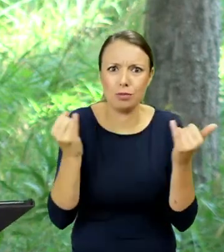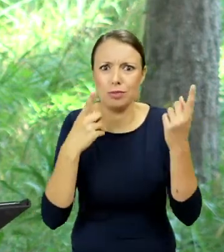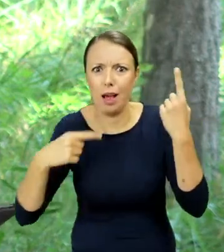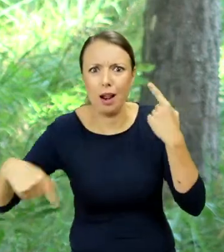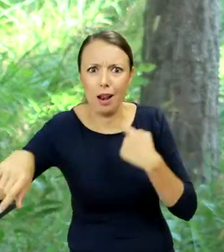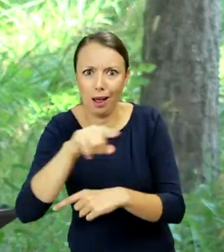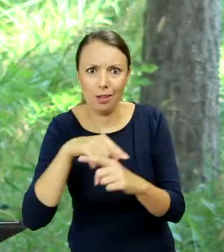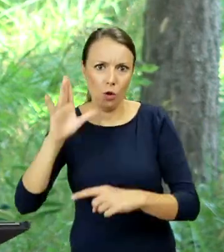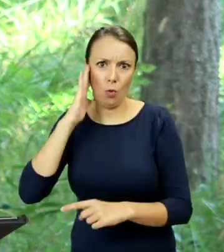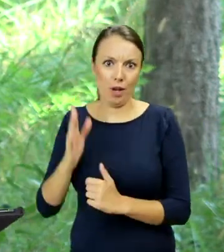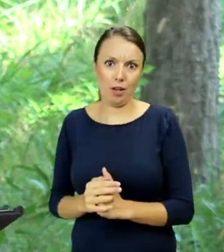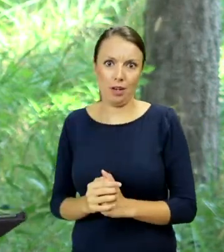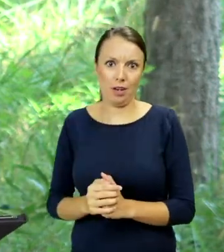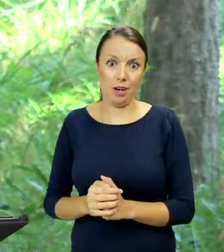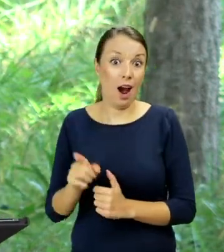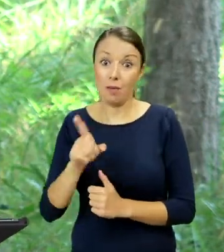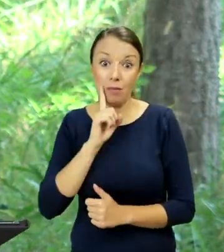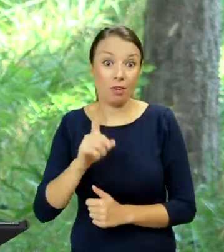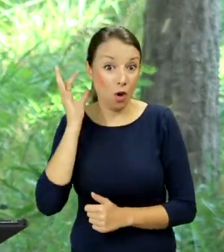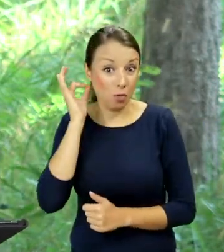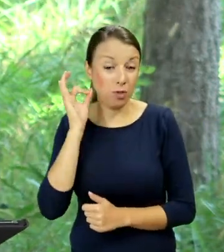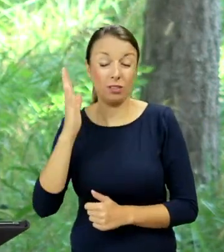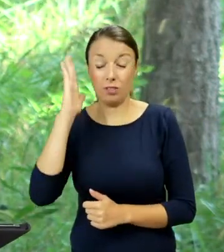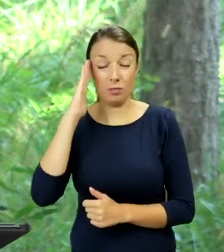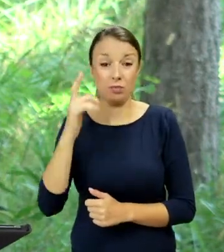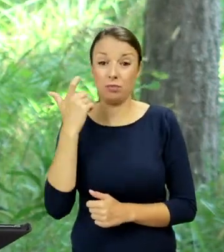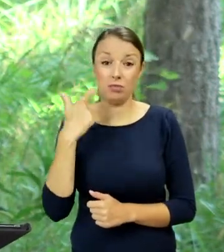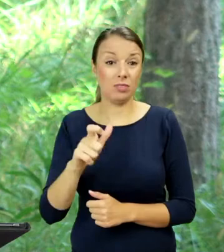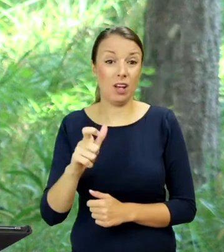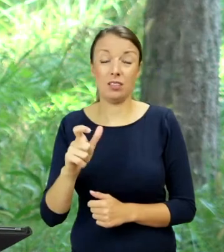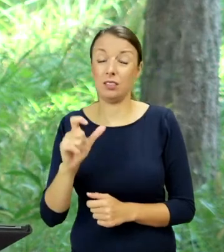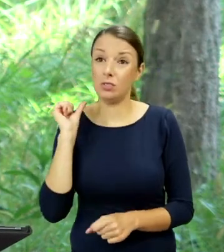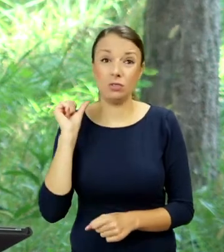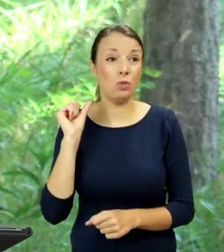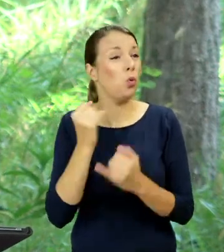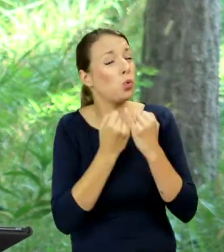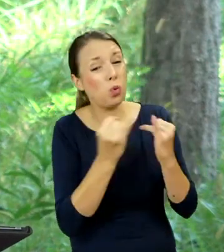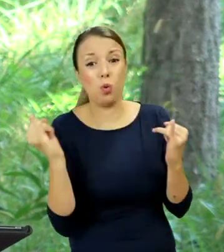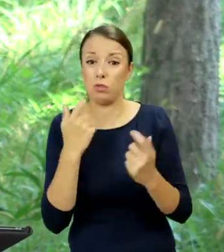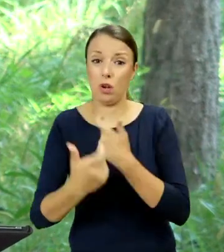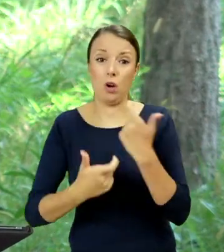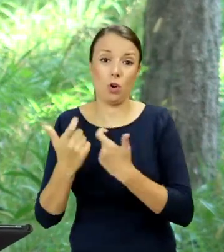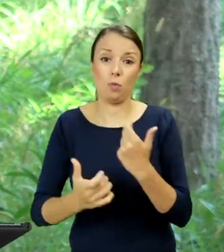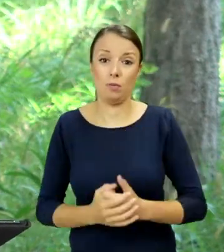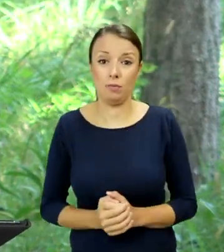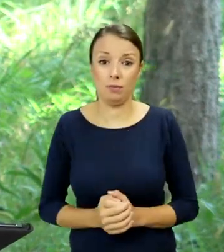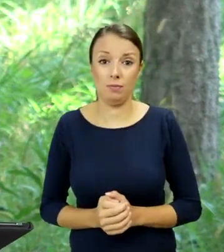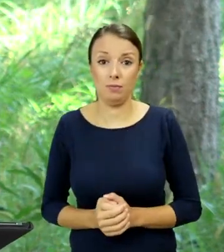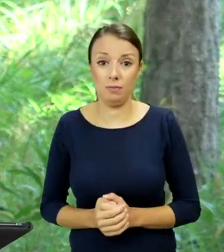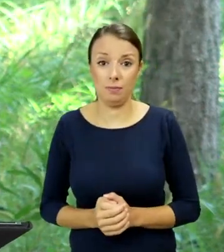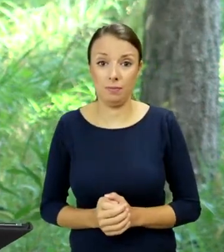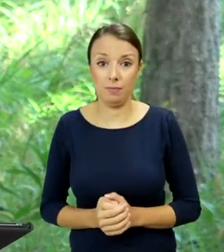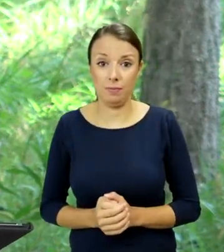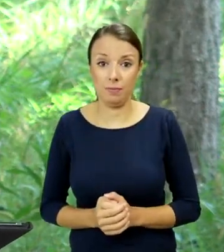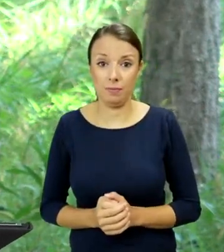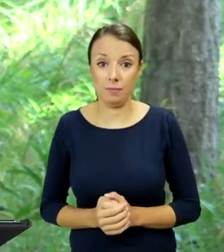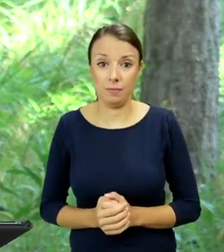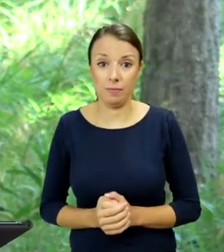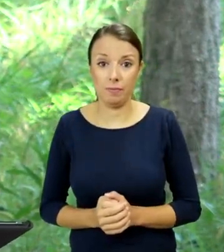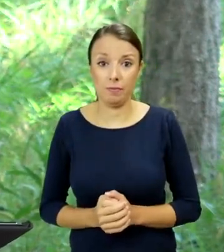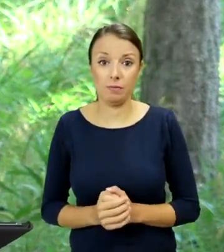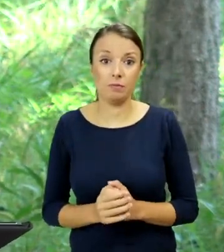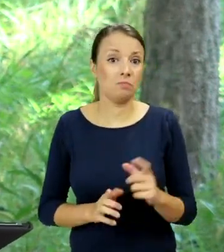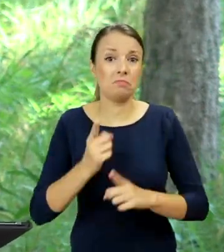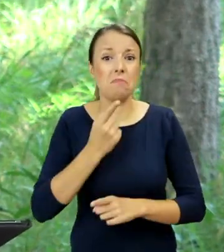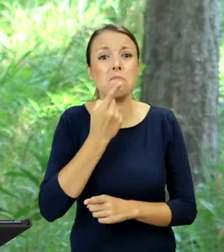setki rzeczy. Znów, no właśnie, tych drobniejszych, mniej docenianych,